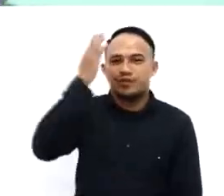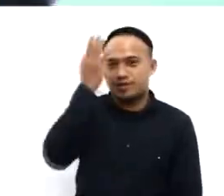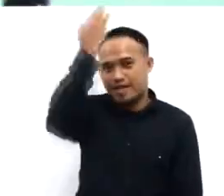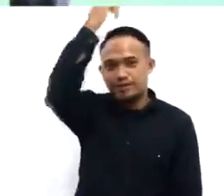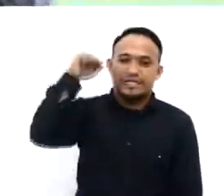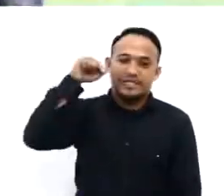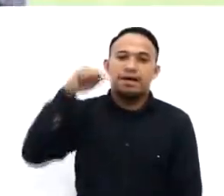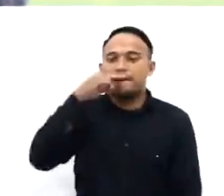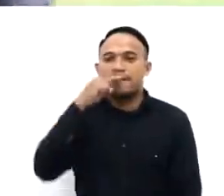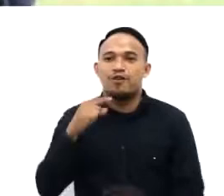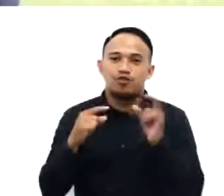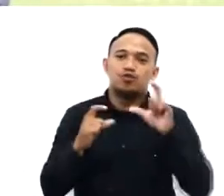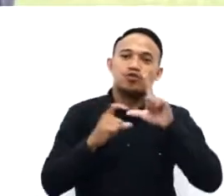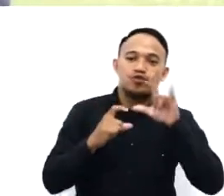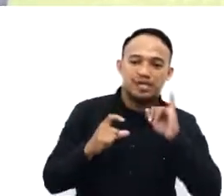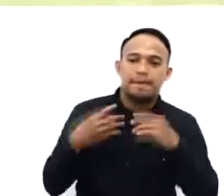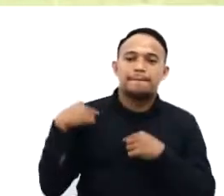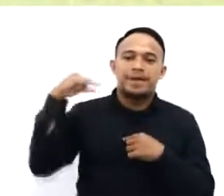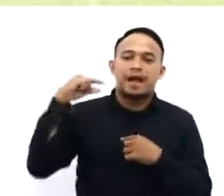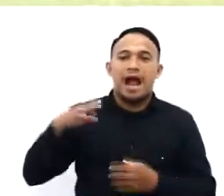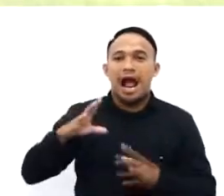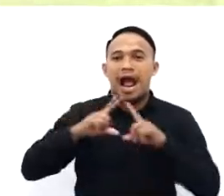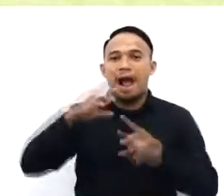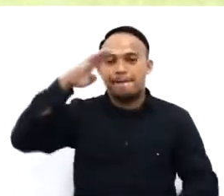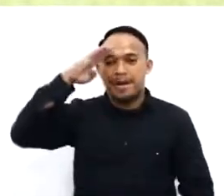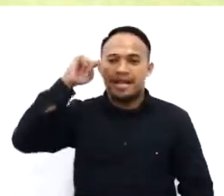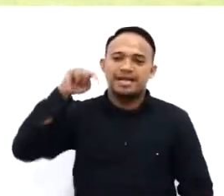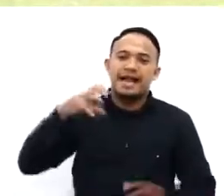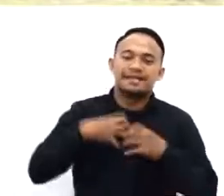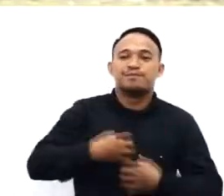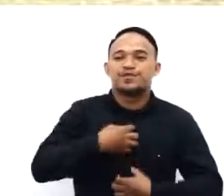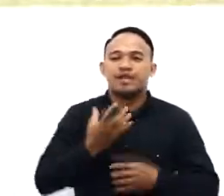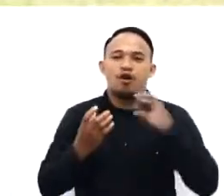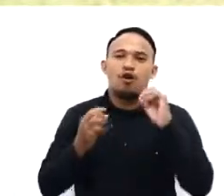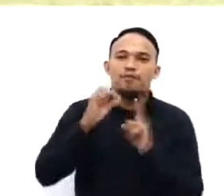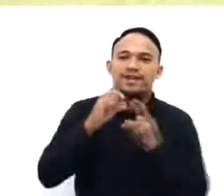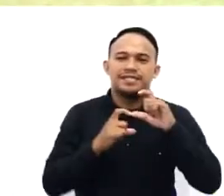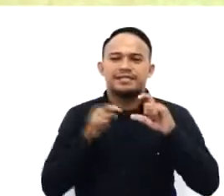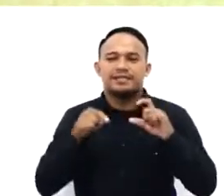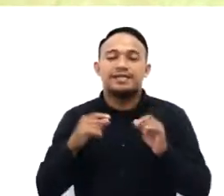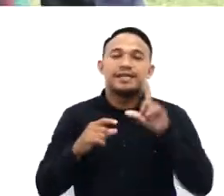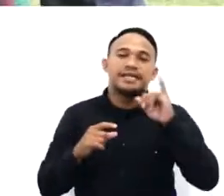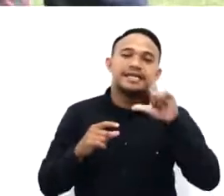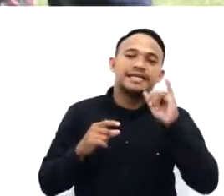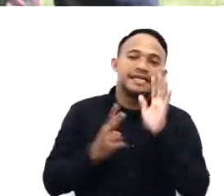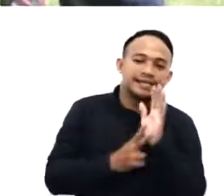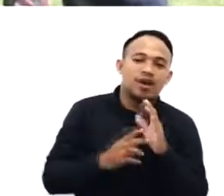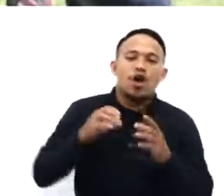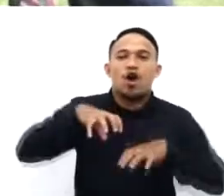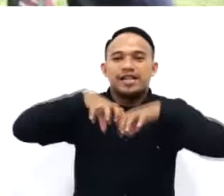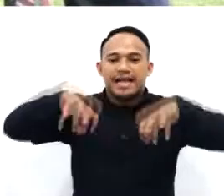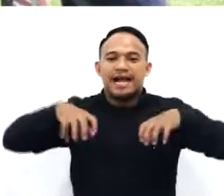Gubernur Rusli pimpin apel gelar pasukan operasi lilin Otanaha 2021.